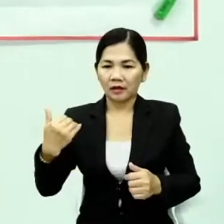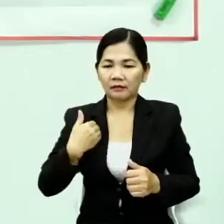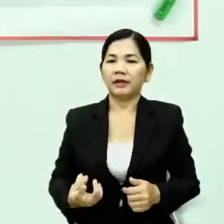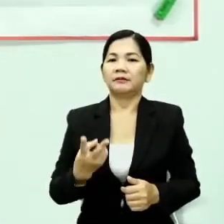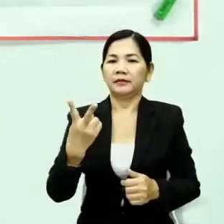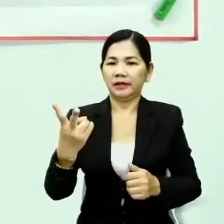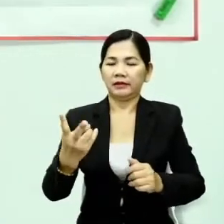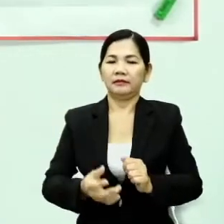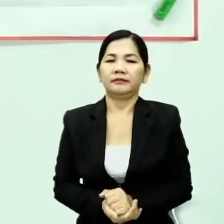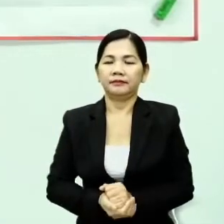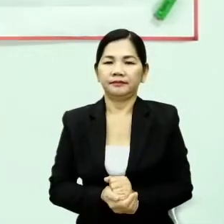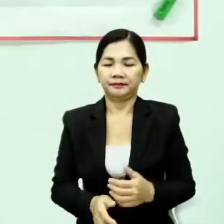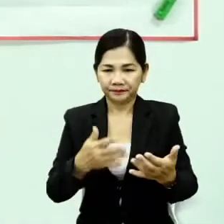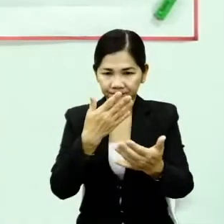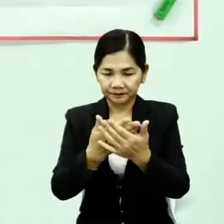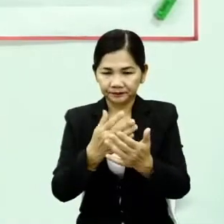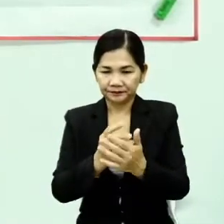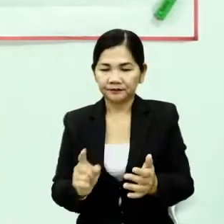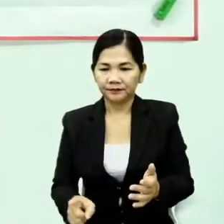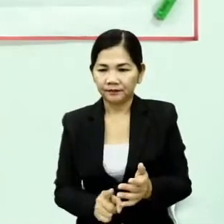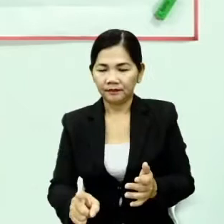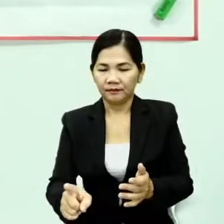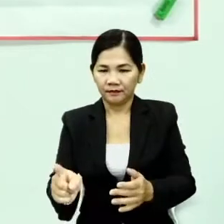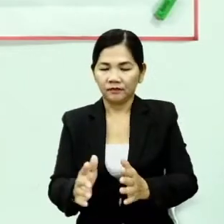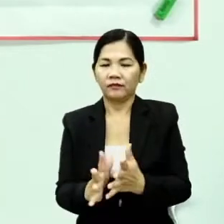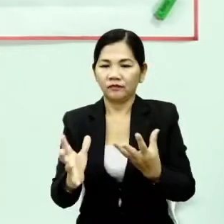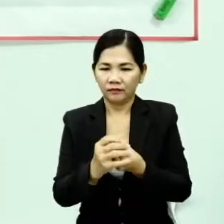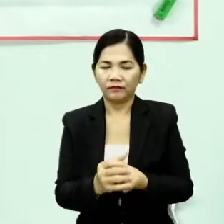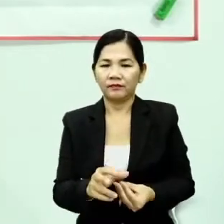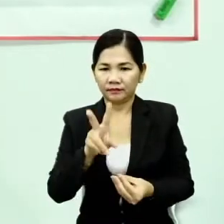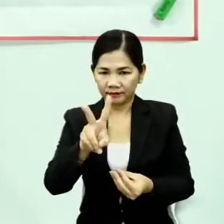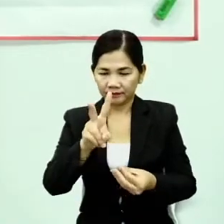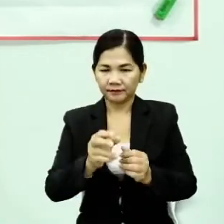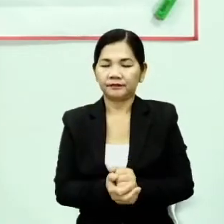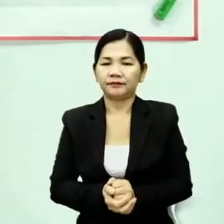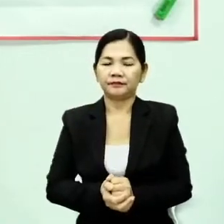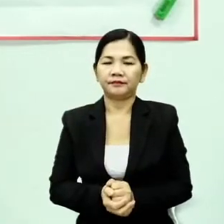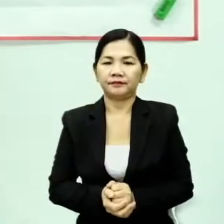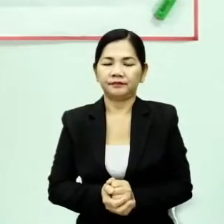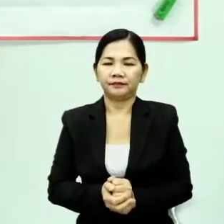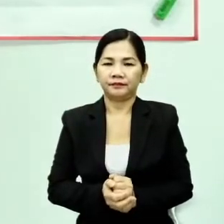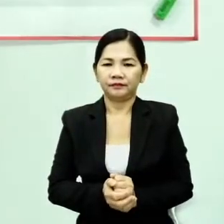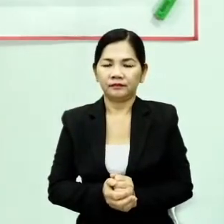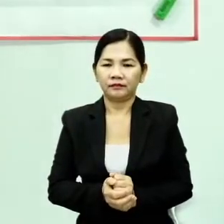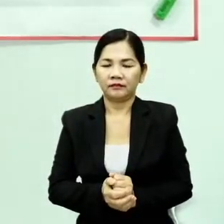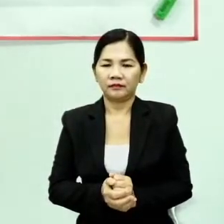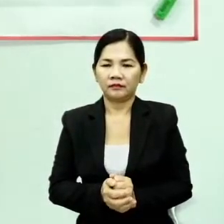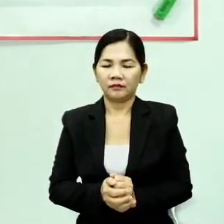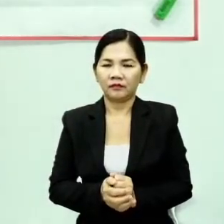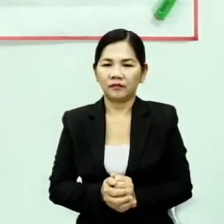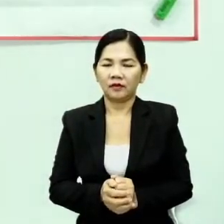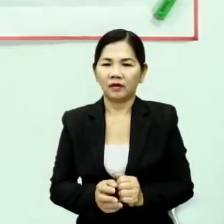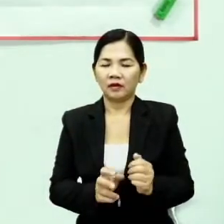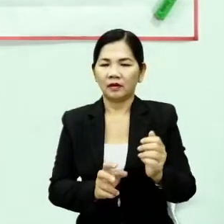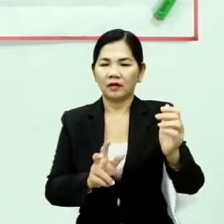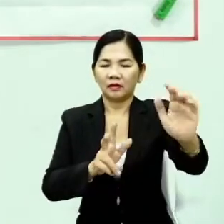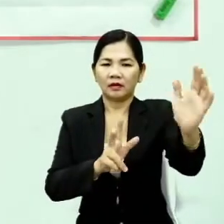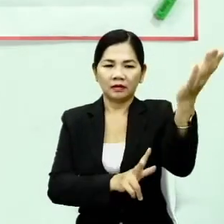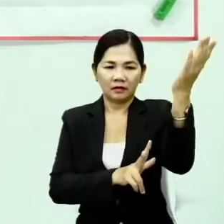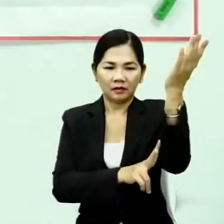tè chà chmu sạch lún rưu là muốn chầm nuôn pí chà chà thlán tóc cài